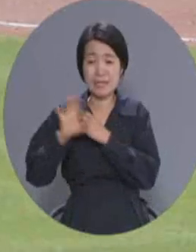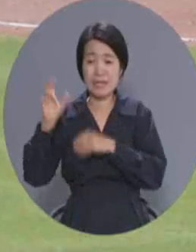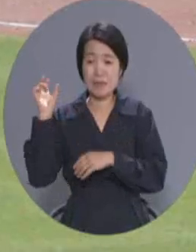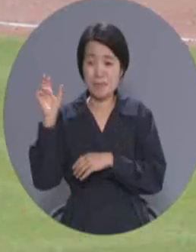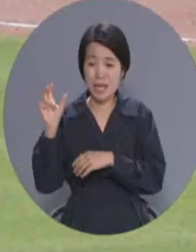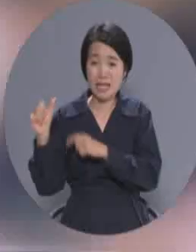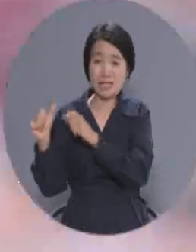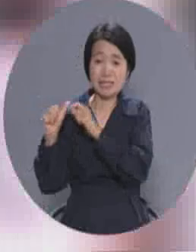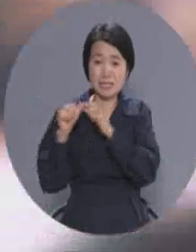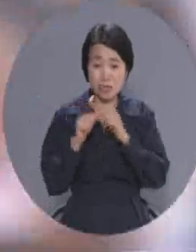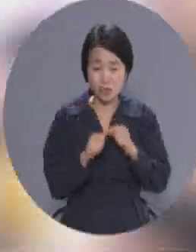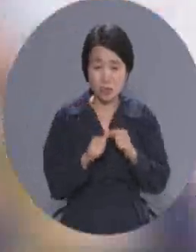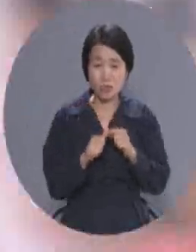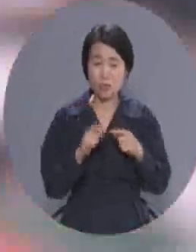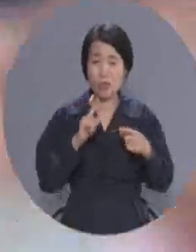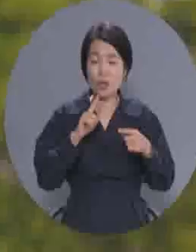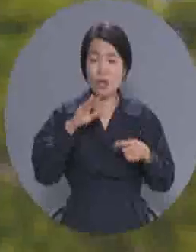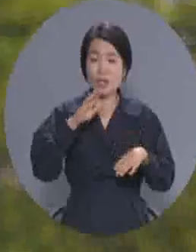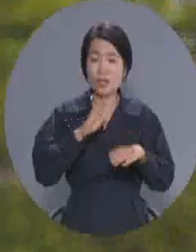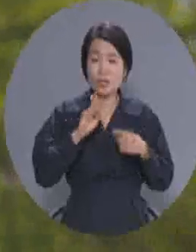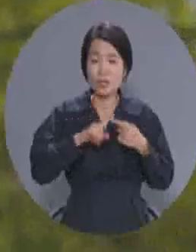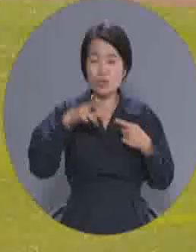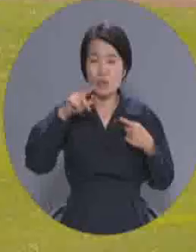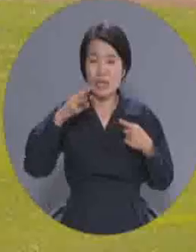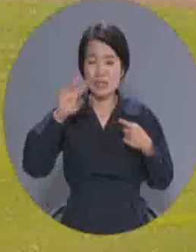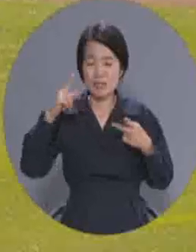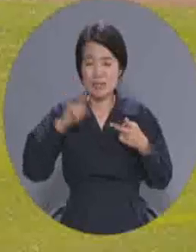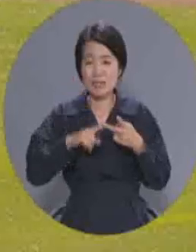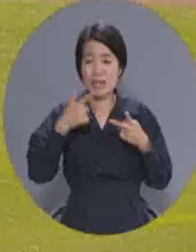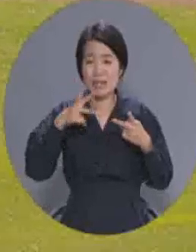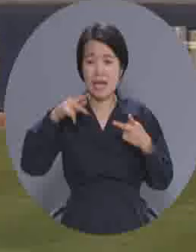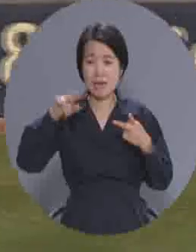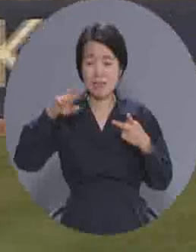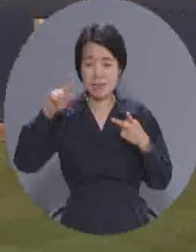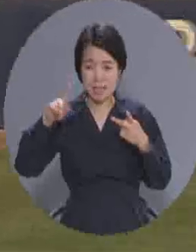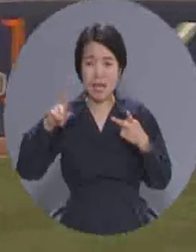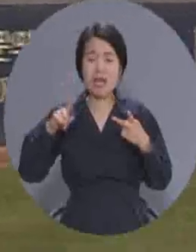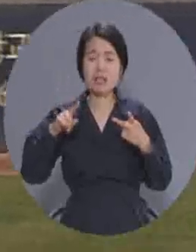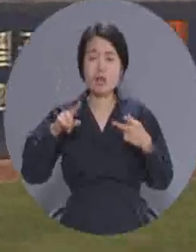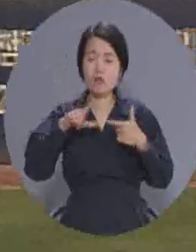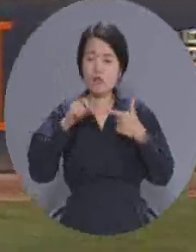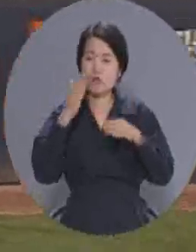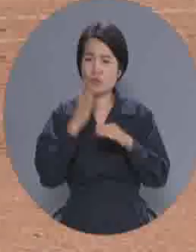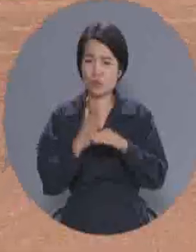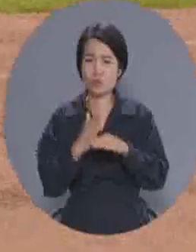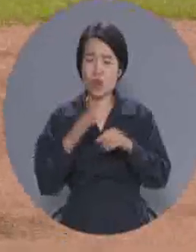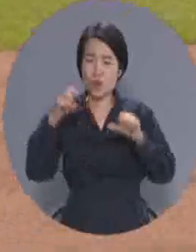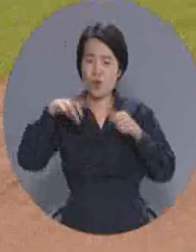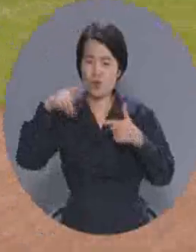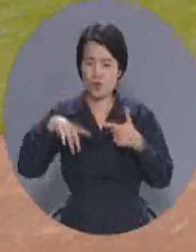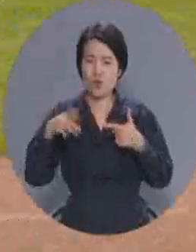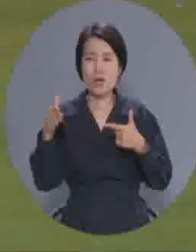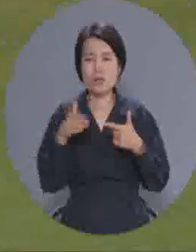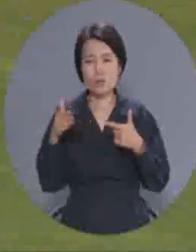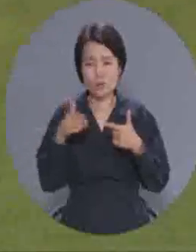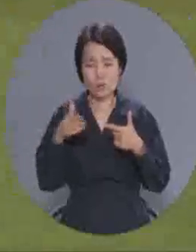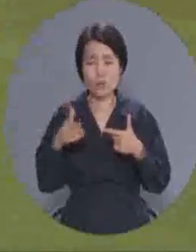V형 외인 선발 투수 숀 앤더슨과 메디나의 부진으로 6월 중순까지 오리기권을 맴돌아야